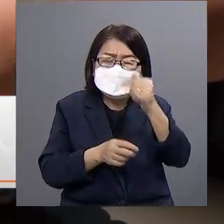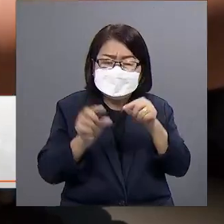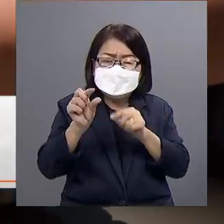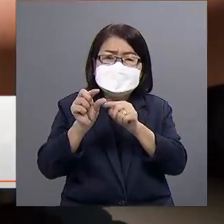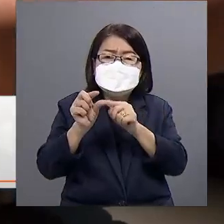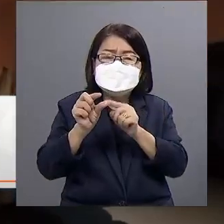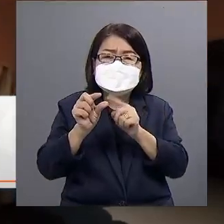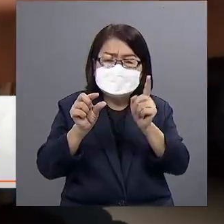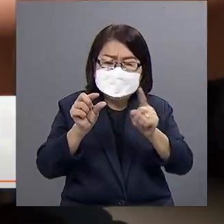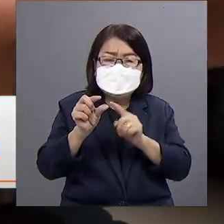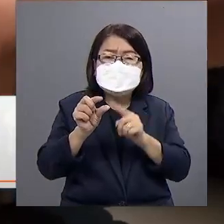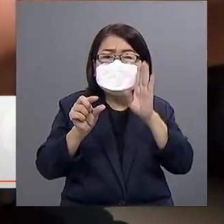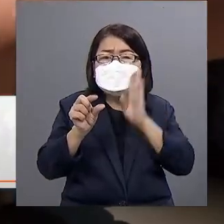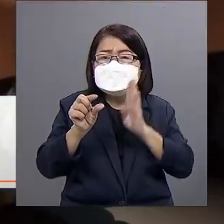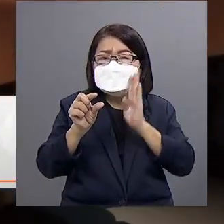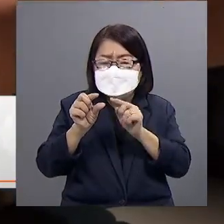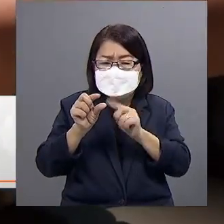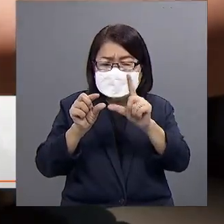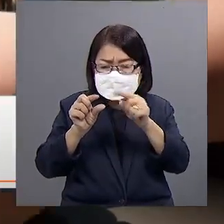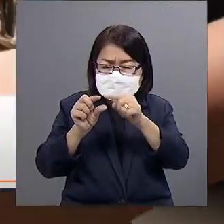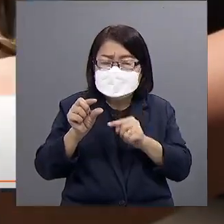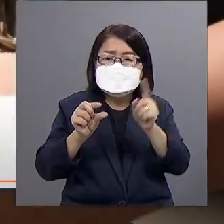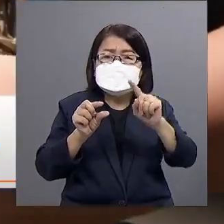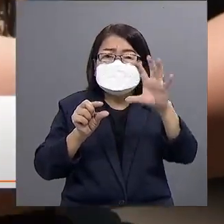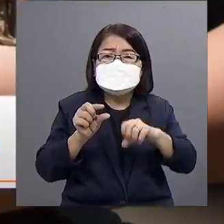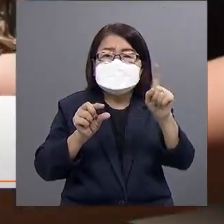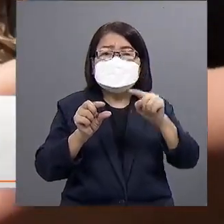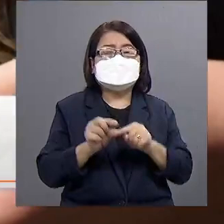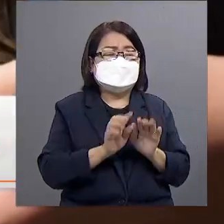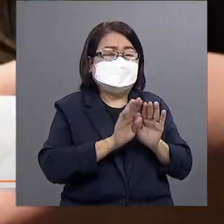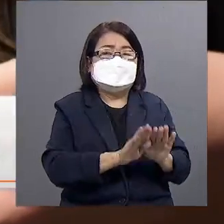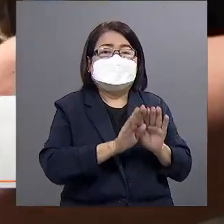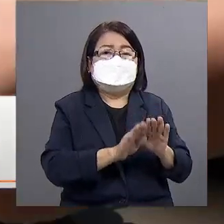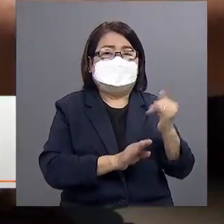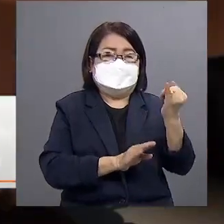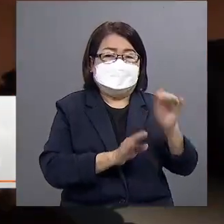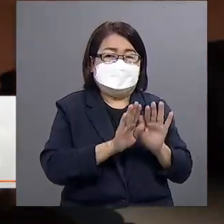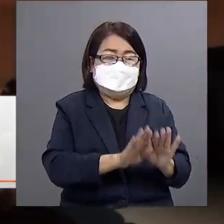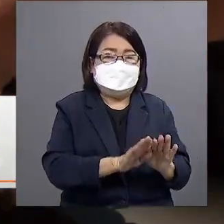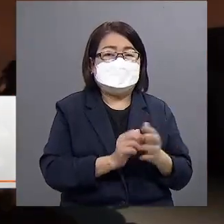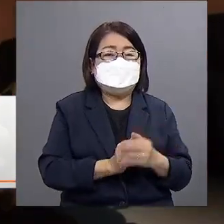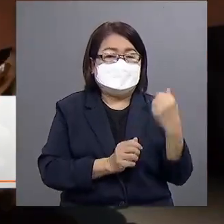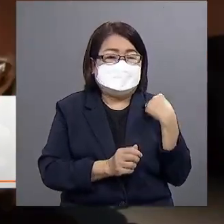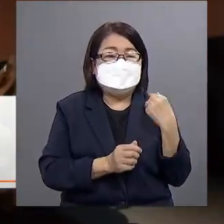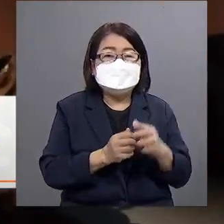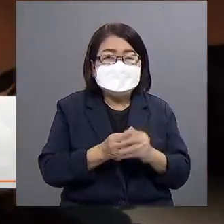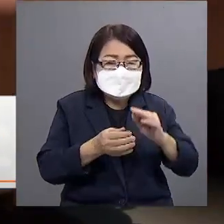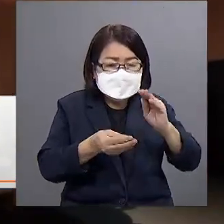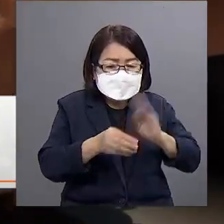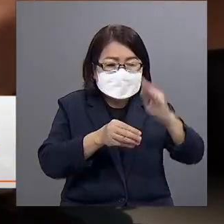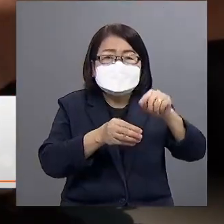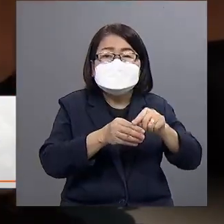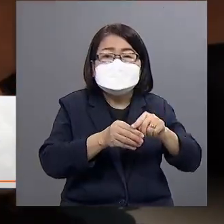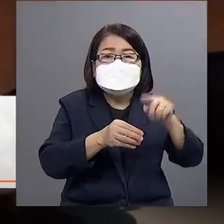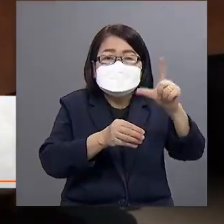สีน้ำตาลในกระเทียมเนี่ยมันเกิดจากการที่เราจัดเก็บไม่ดีทำให้เกิดรอยช้ำจนเชื้อราเข้าไปเติบโต